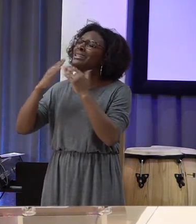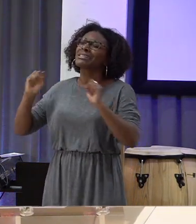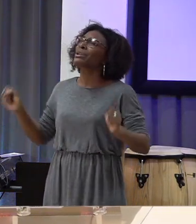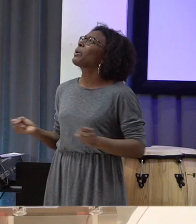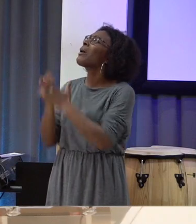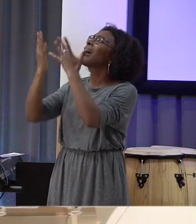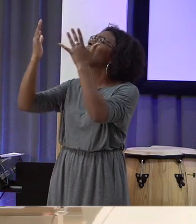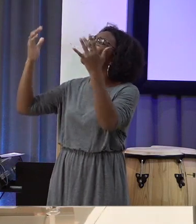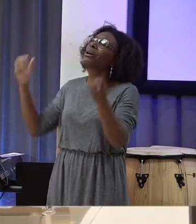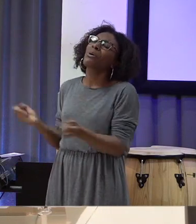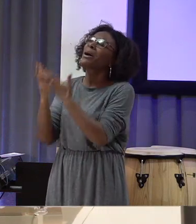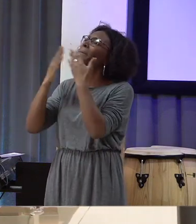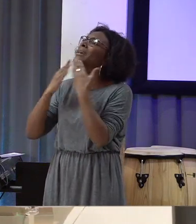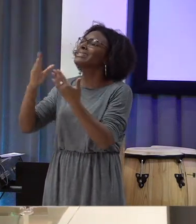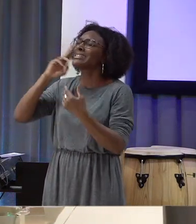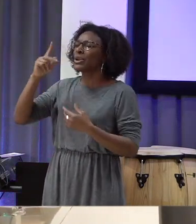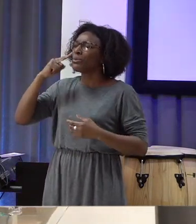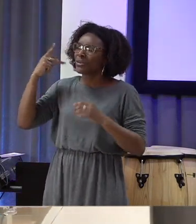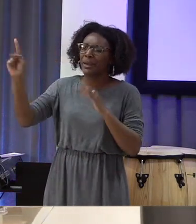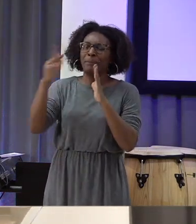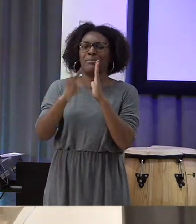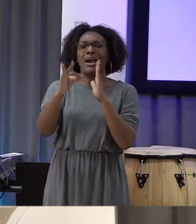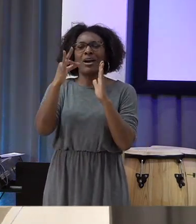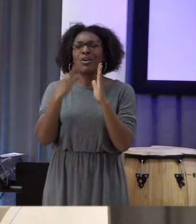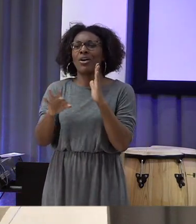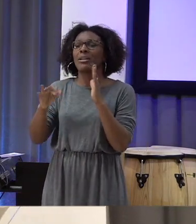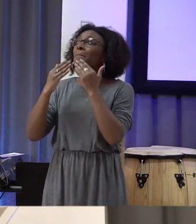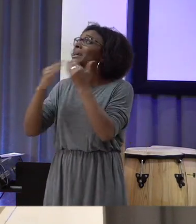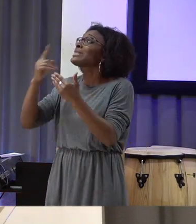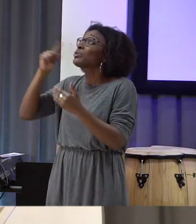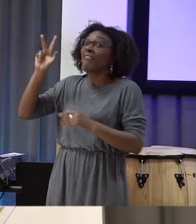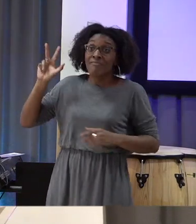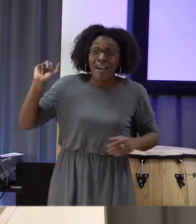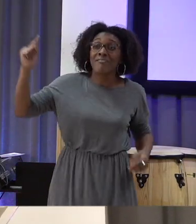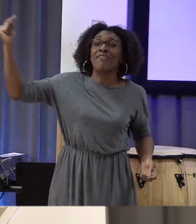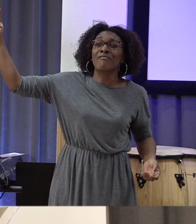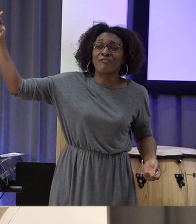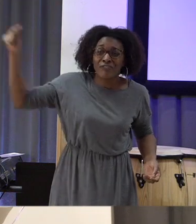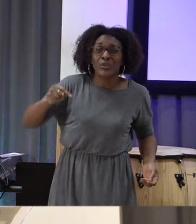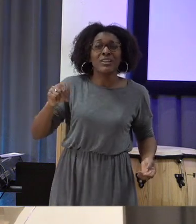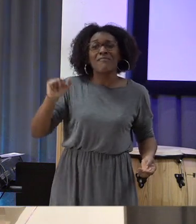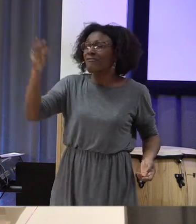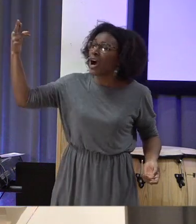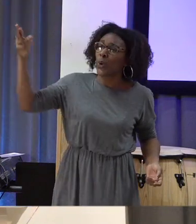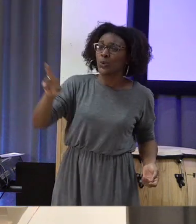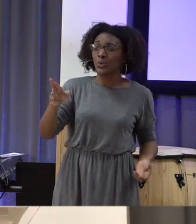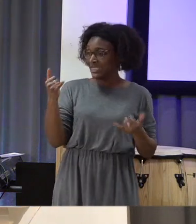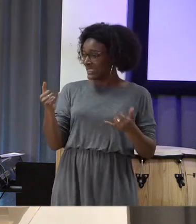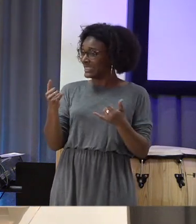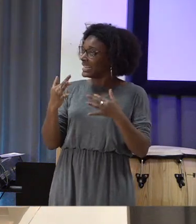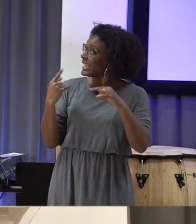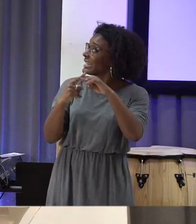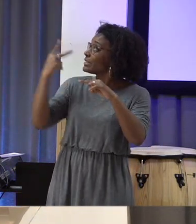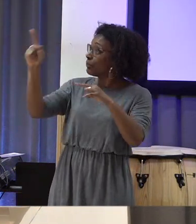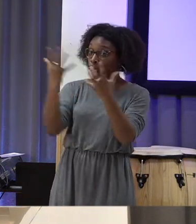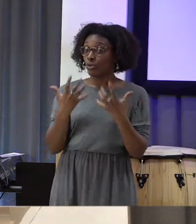gloire. Merci, Seigneur, pour ta parole. Merci, Seigneur, pour ta venue. Ton église, Seigneur, est devant toi. Ton